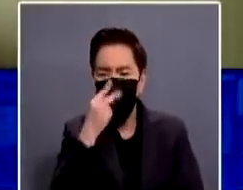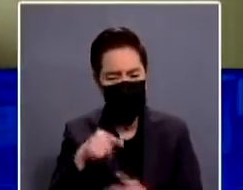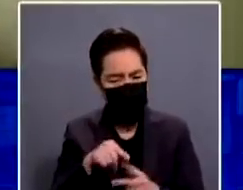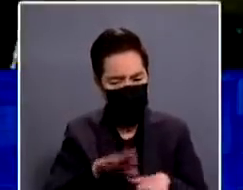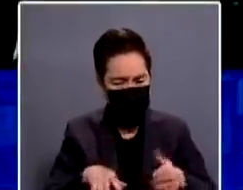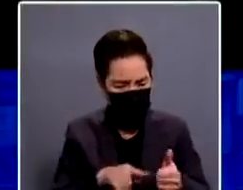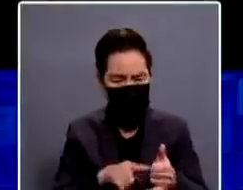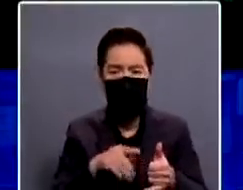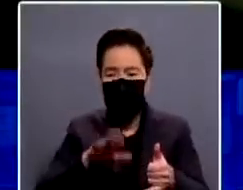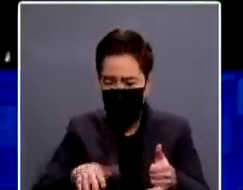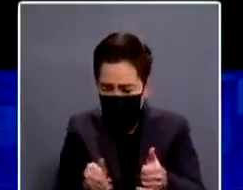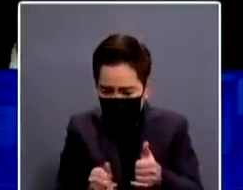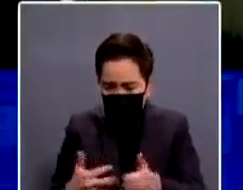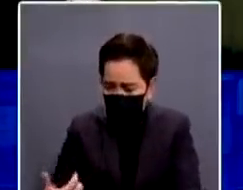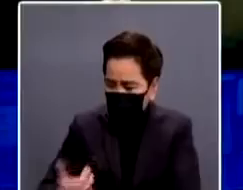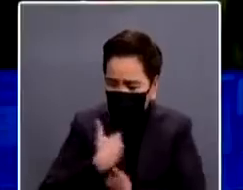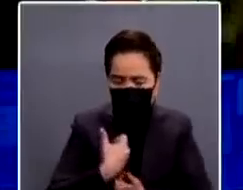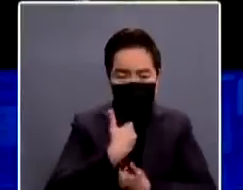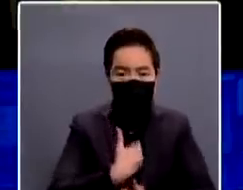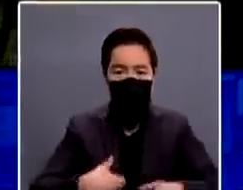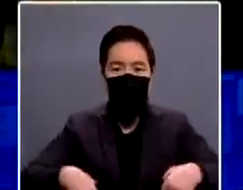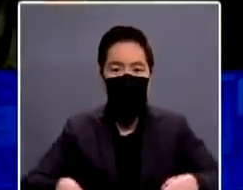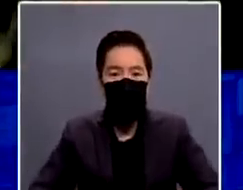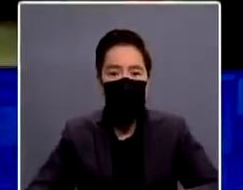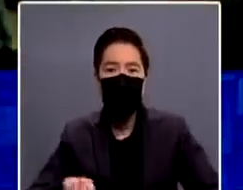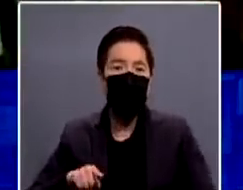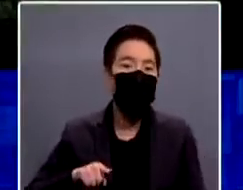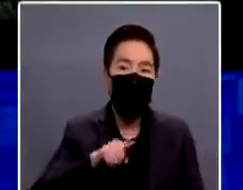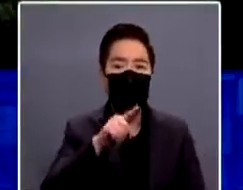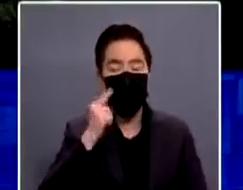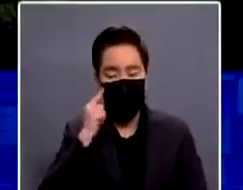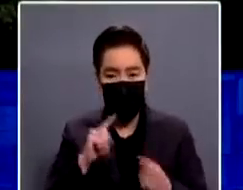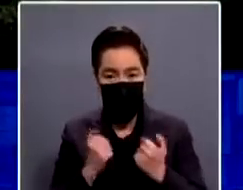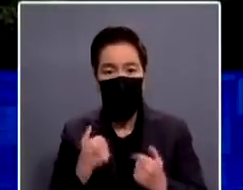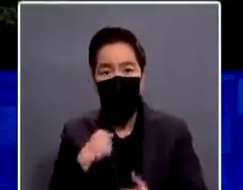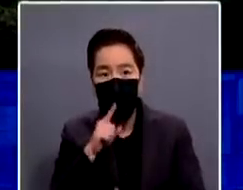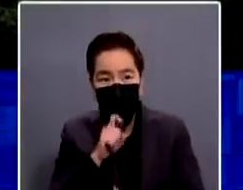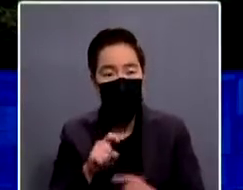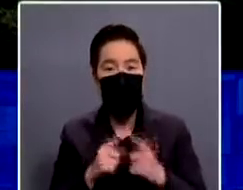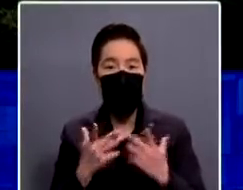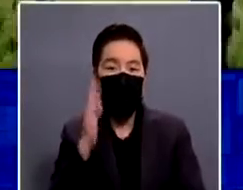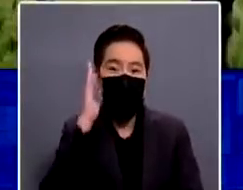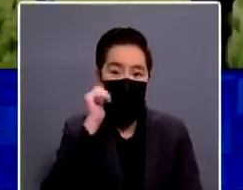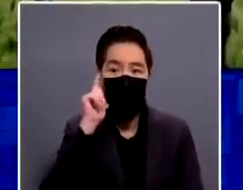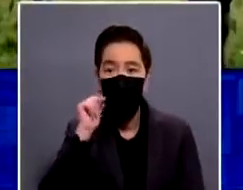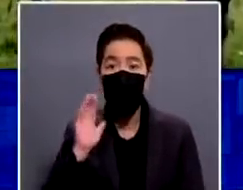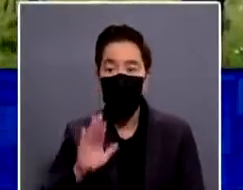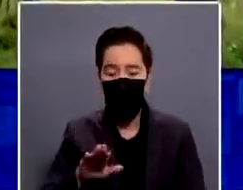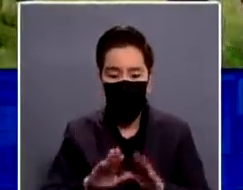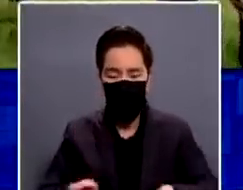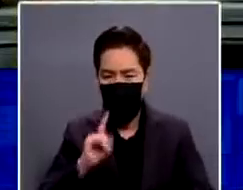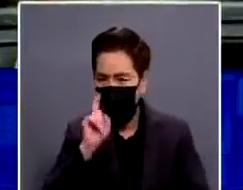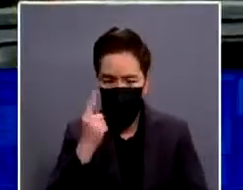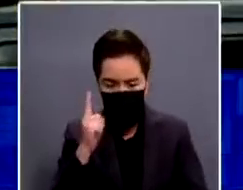องเนี่ยถูกนายอาผะอุ้มขึ้นรถมอเตอร์ไซค์ไปแล้วก็รวมถึงจะสอบปากคำพ่อแม่ของน้องจีน่าเพิ่มเ